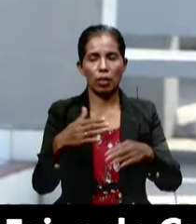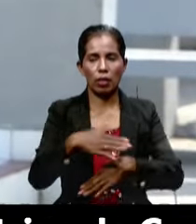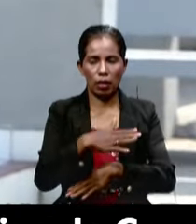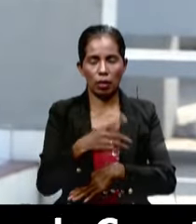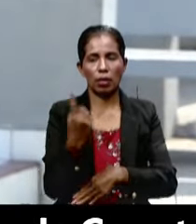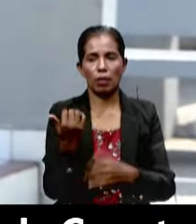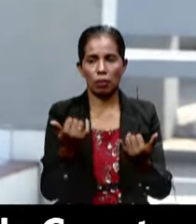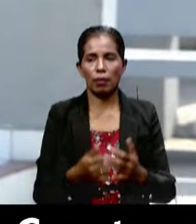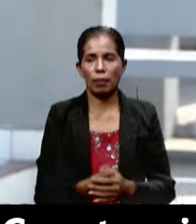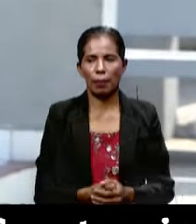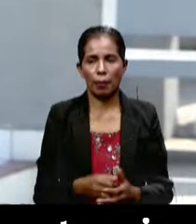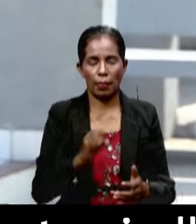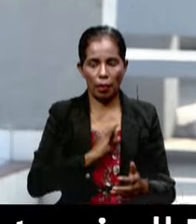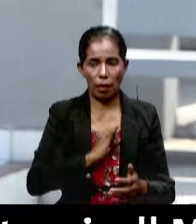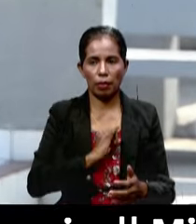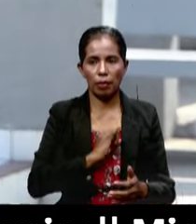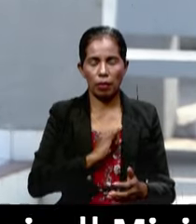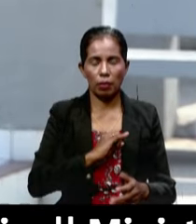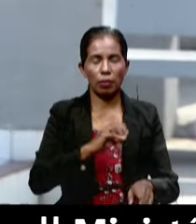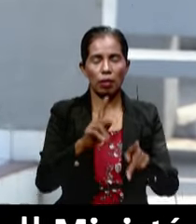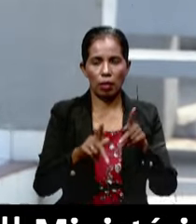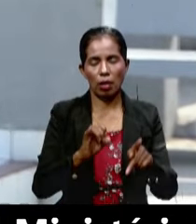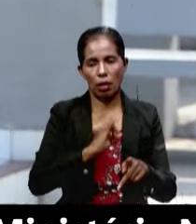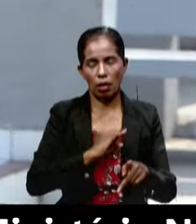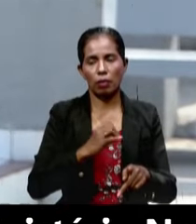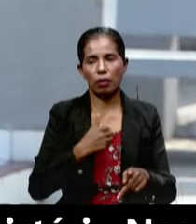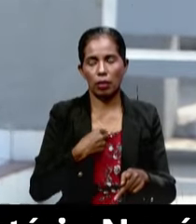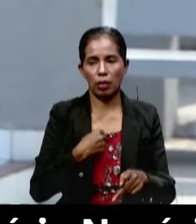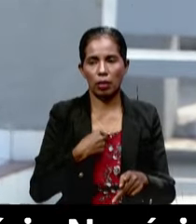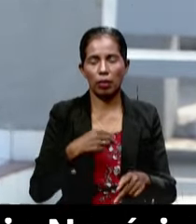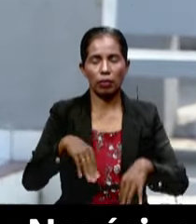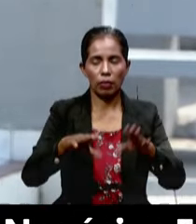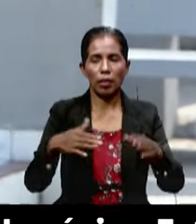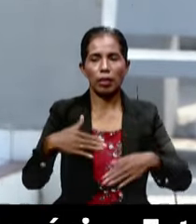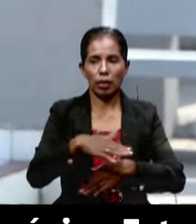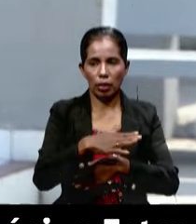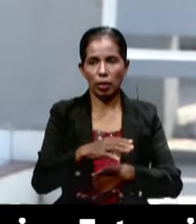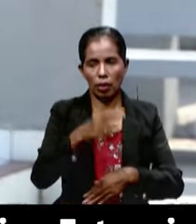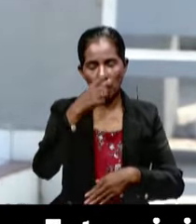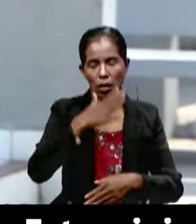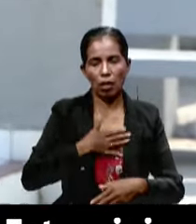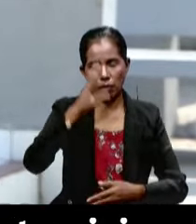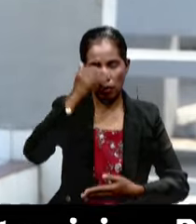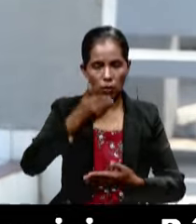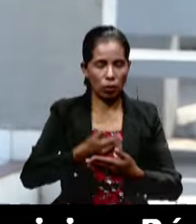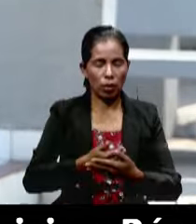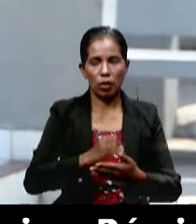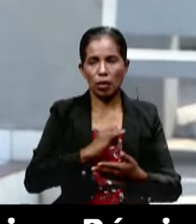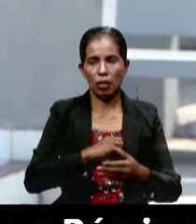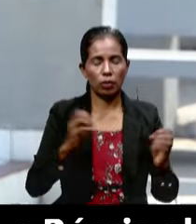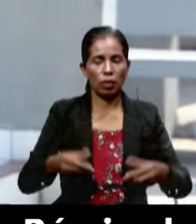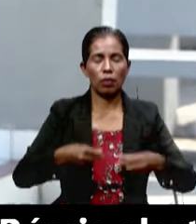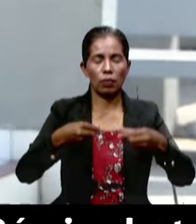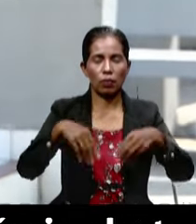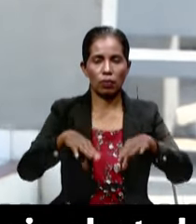dek. Mas, hau bahau pessoal dek, hau mak painkan ona, tahau ne uang hau sela ponya